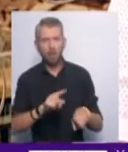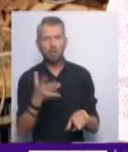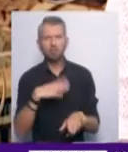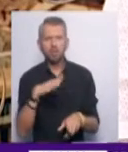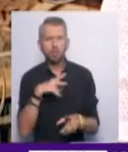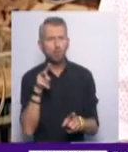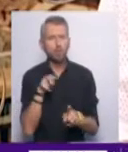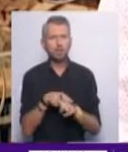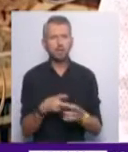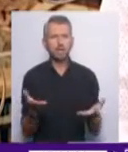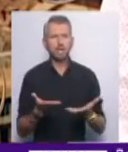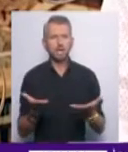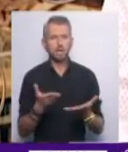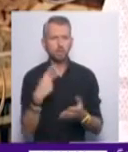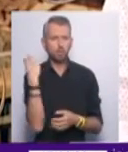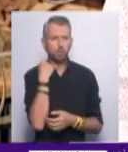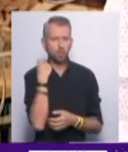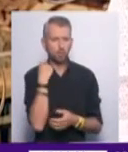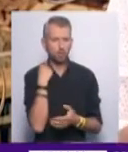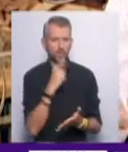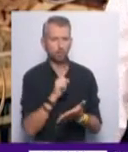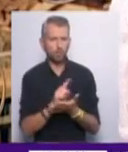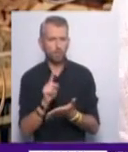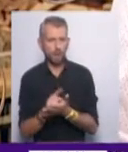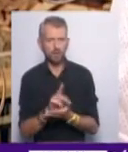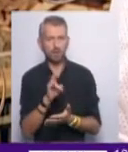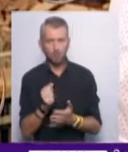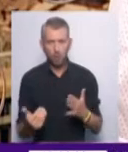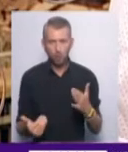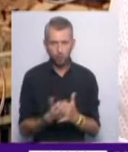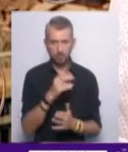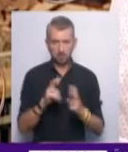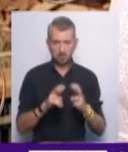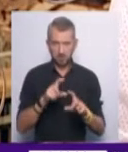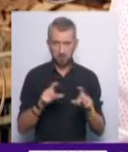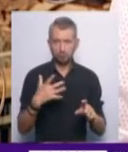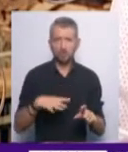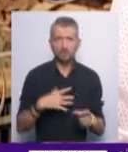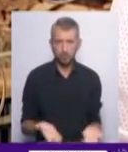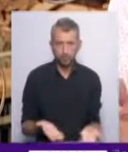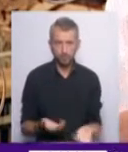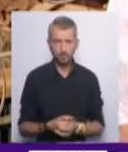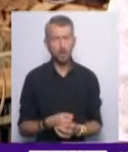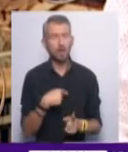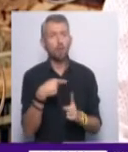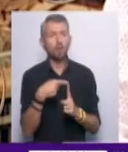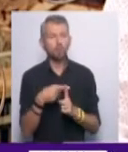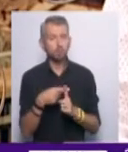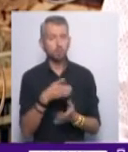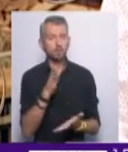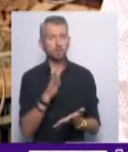покладати якісь боргові зобов'язання на нове підприємство? Угу. Більш того, є